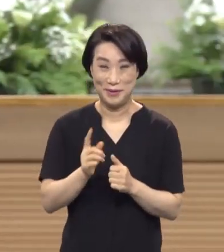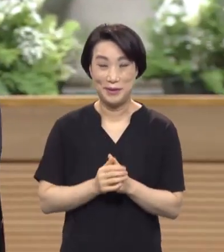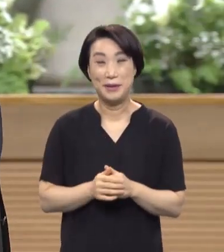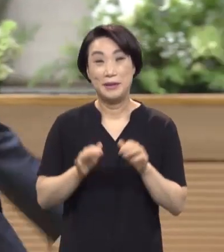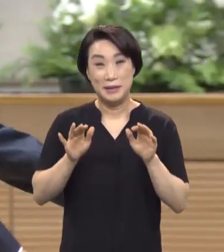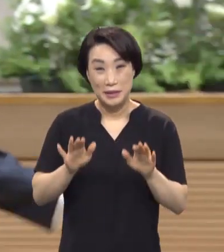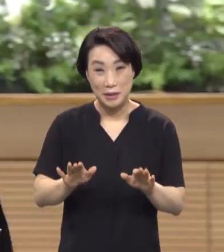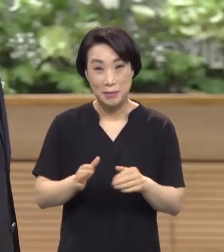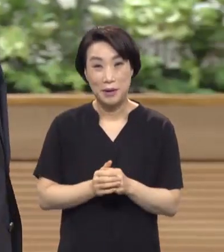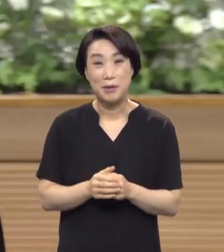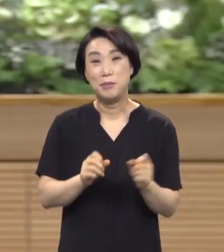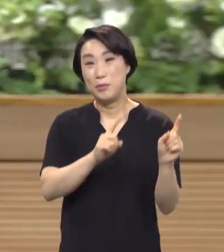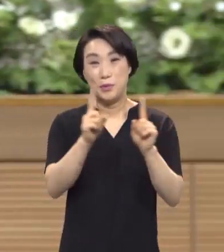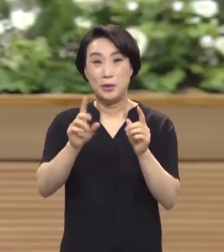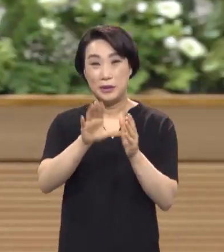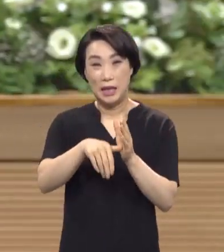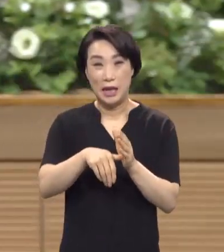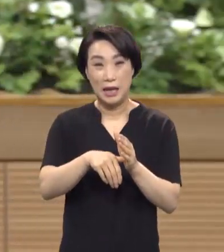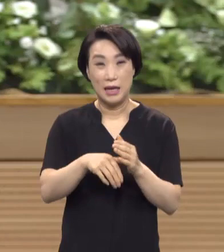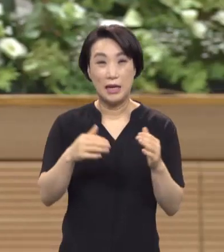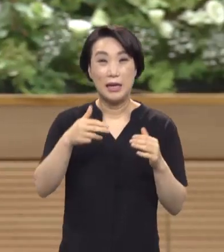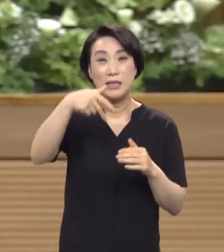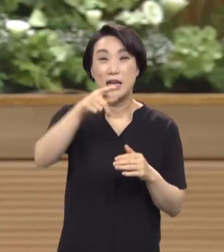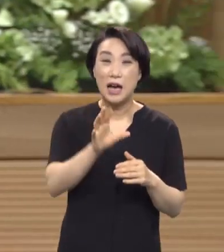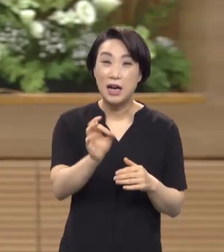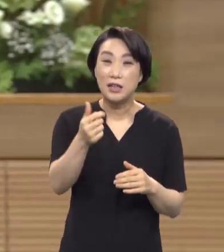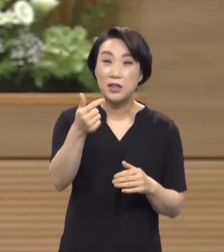이번 집회할 때 월요일 날